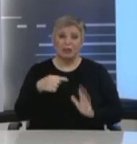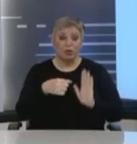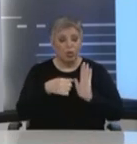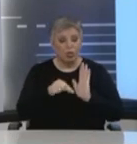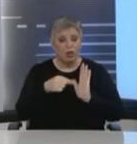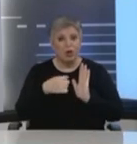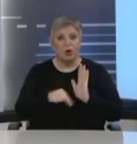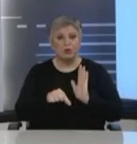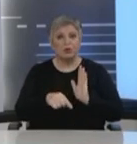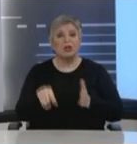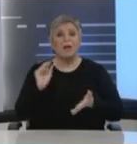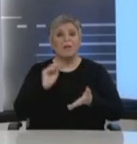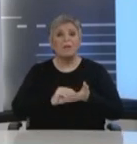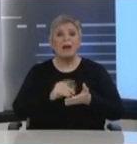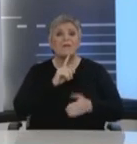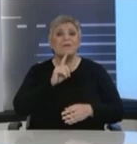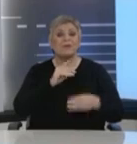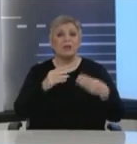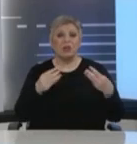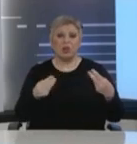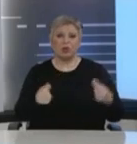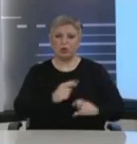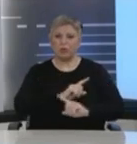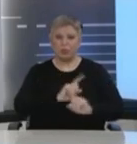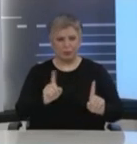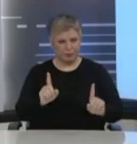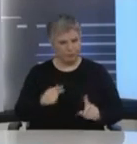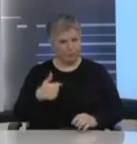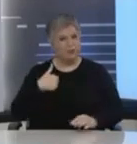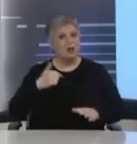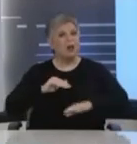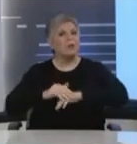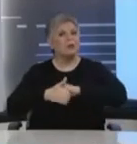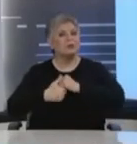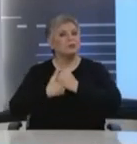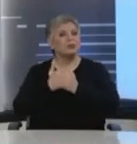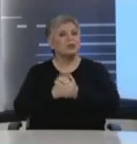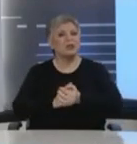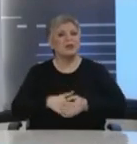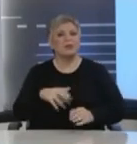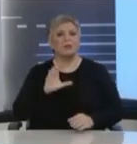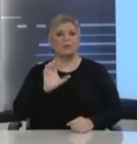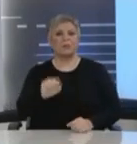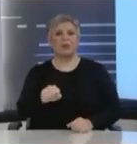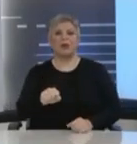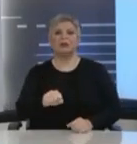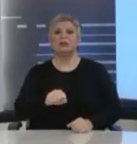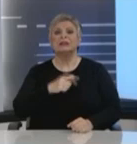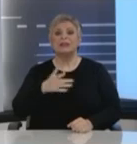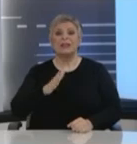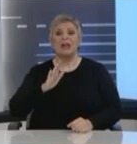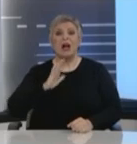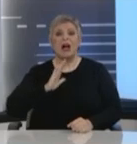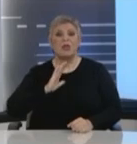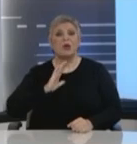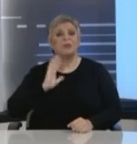επαναληφθούν ανάλογα φαινόμενα στο μέλλον. Μας ενδιαφέρει να εντοπιστούν οι όποιοι επιτίδιοι που εκμεταλλεύτηκαν